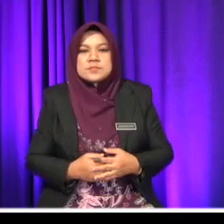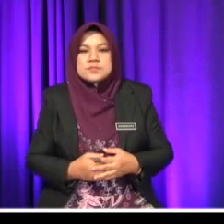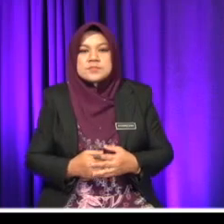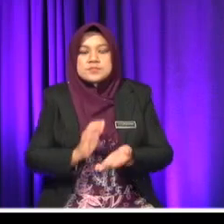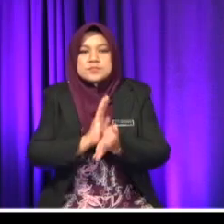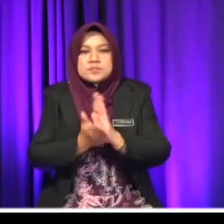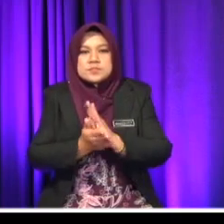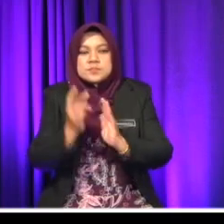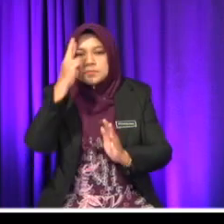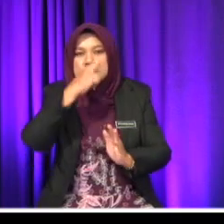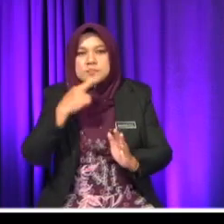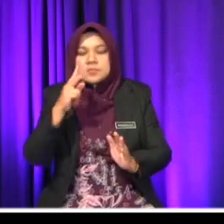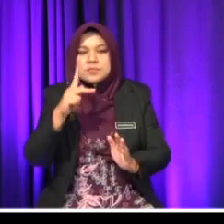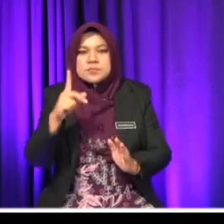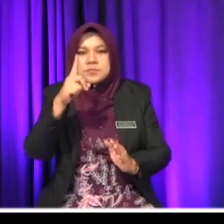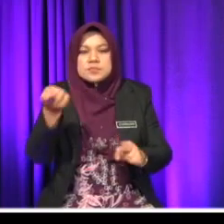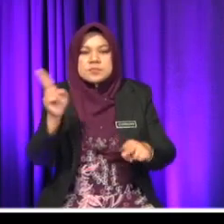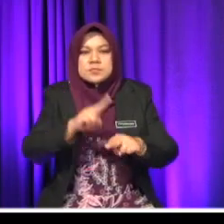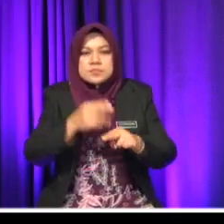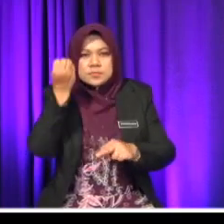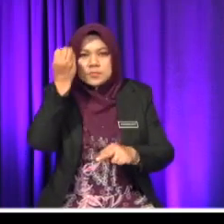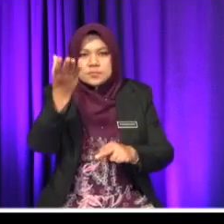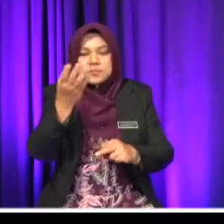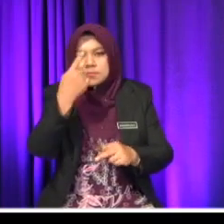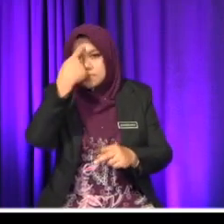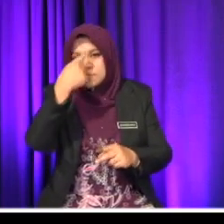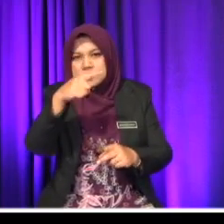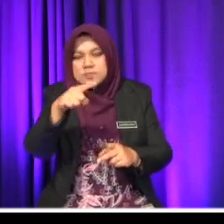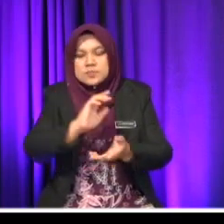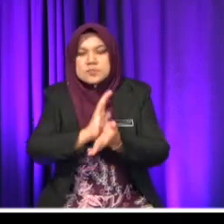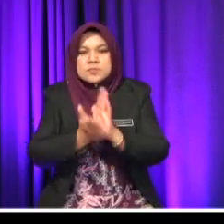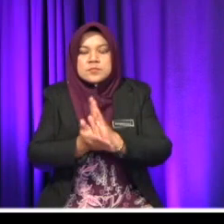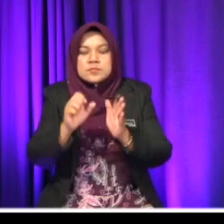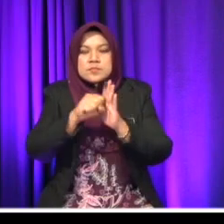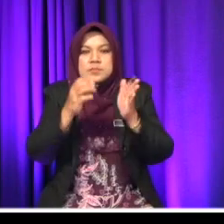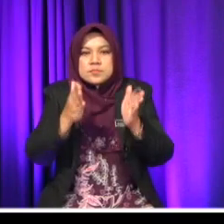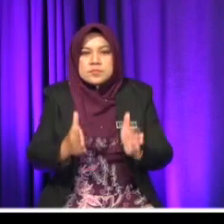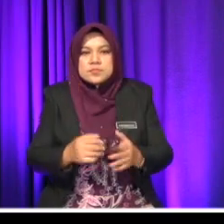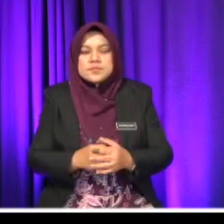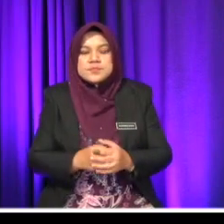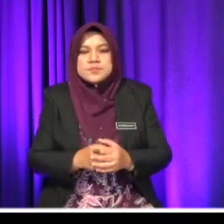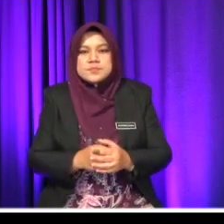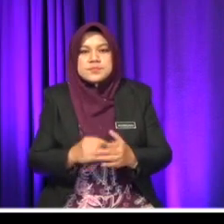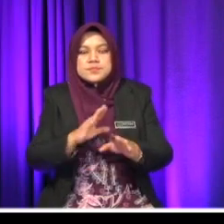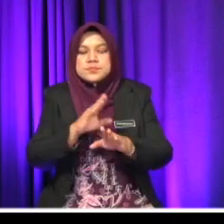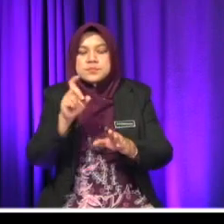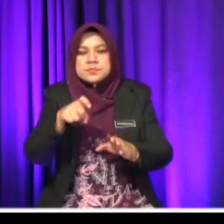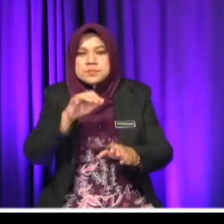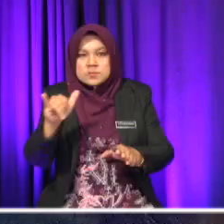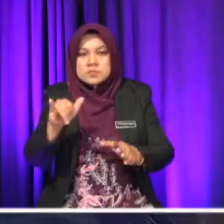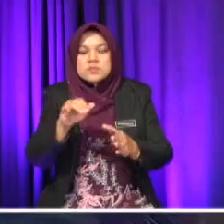ini merupakan satu lagi tambahan pak lumat untuk menjadi seorang yang produktif tidak semestinya menggunakan barang hanya